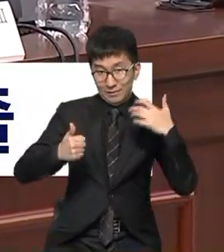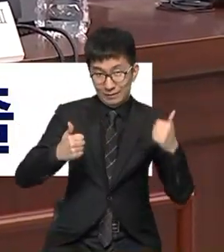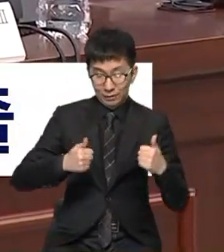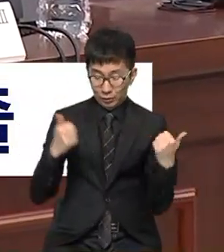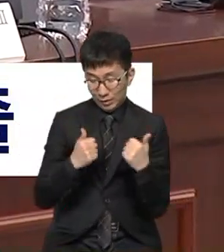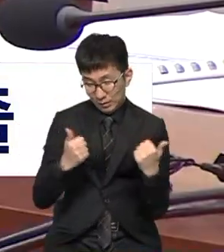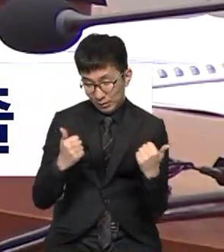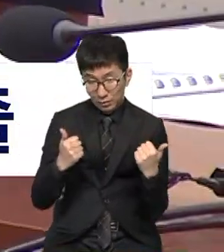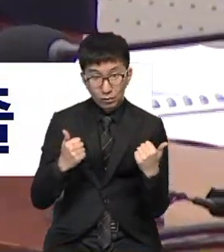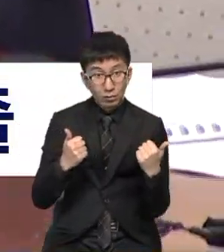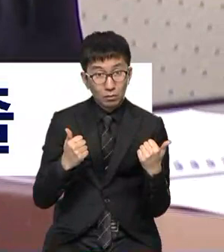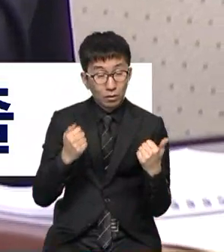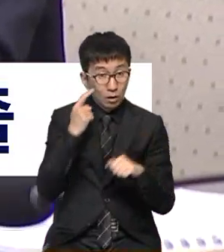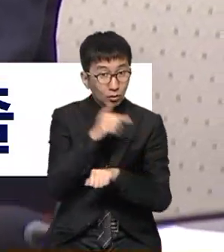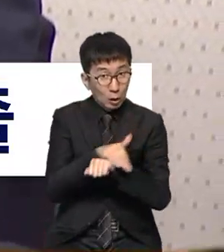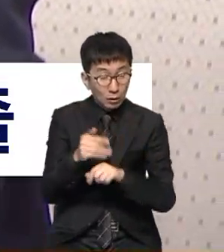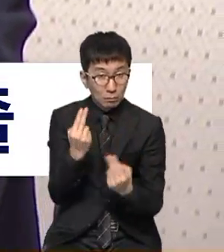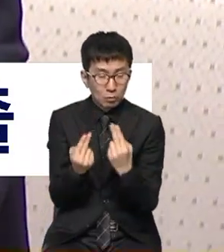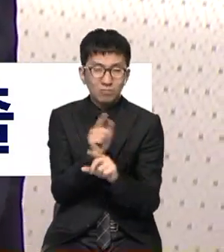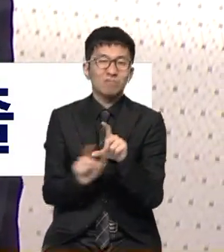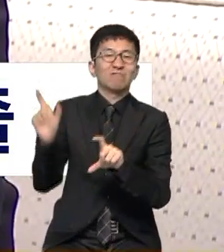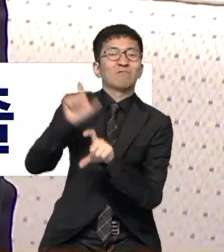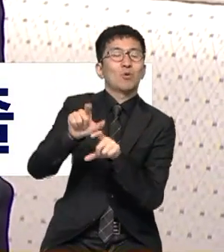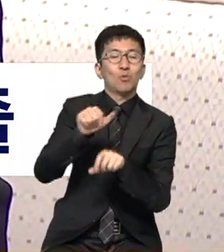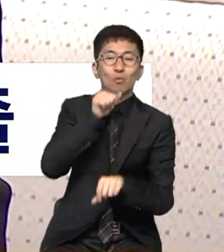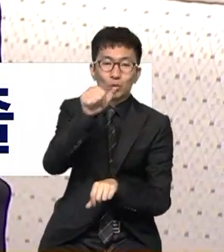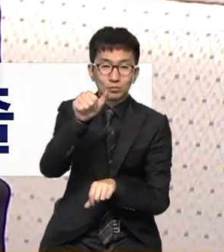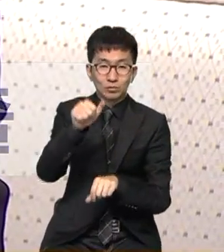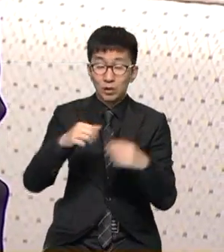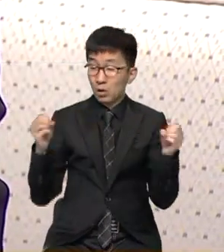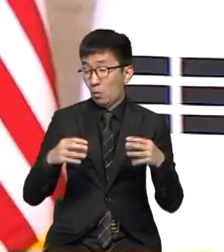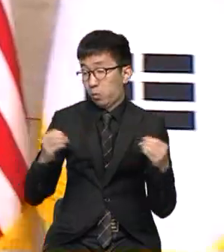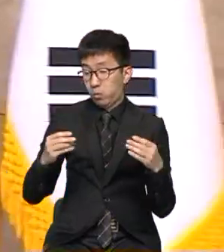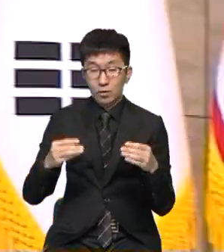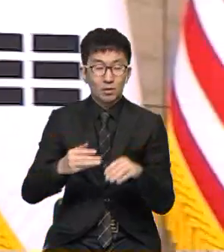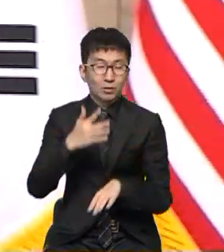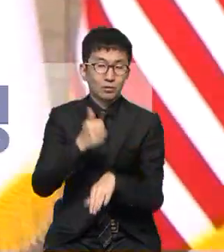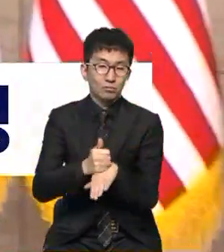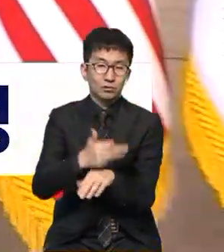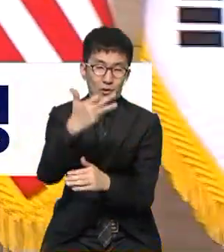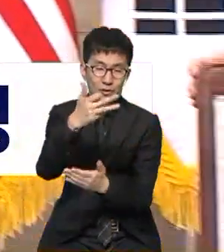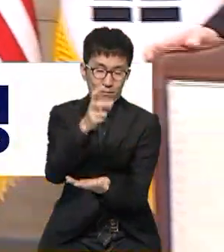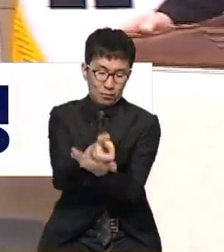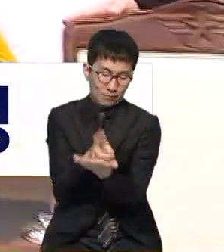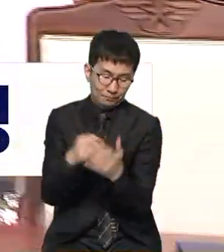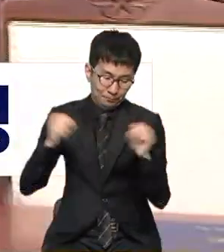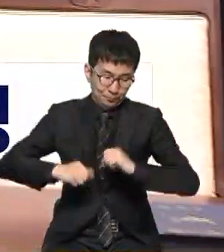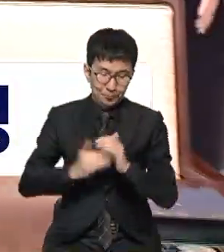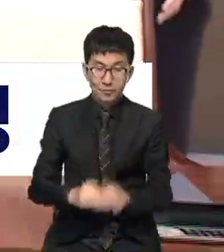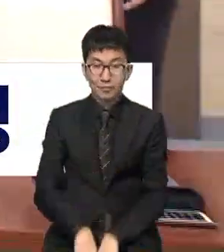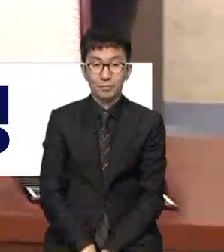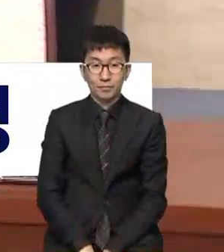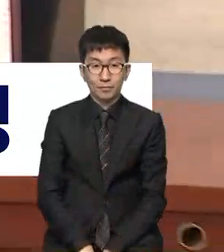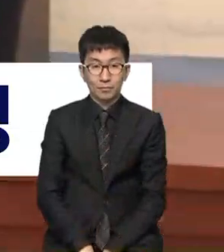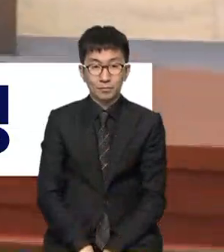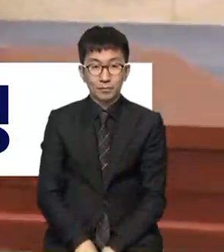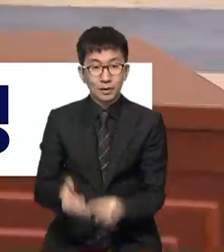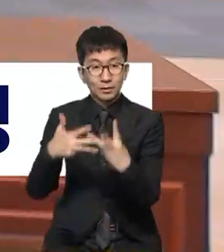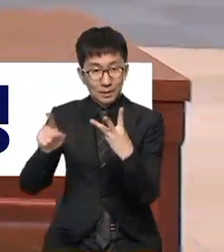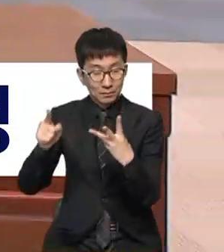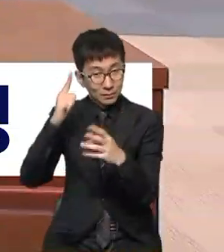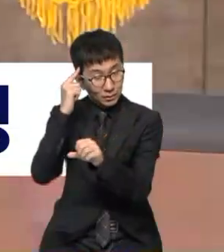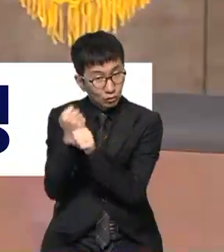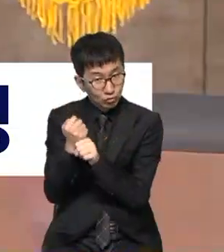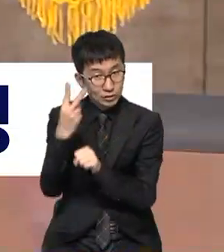끝에 18개 조항의 공동 성명을 도출했습니다. 한미는 북한이 3차 핵실험을 했던